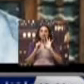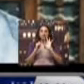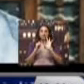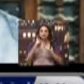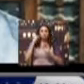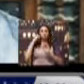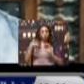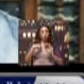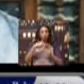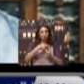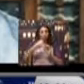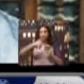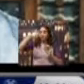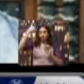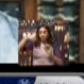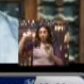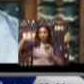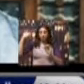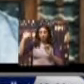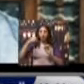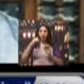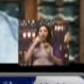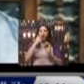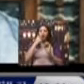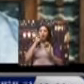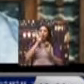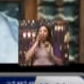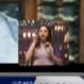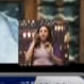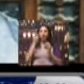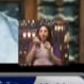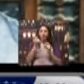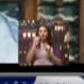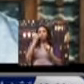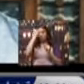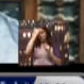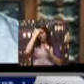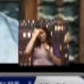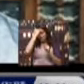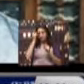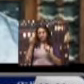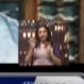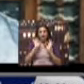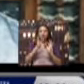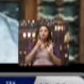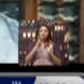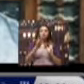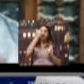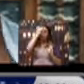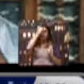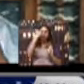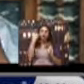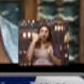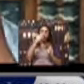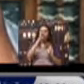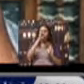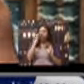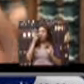استشارين كبار قال لك العمليه ديت اقل عمليه النهارده تتعمل ب 10000 جنيه محمد ده محتاج 200000 جنيه محمود عامز